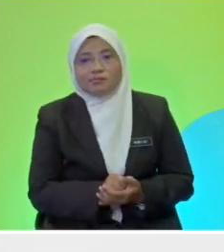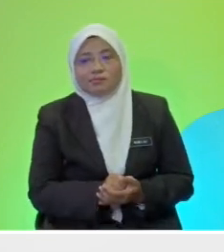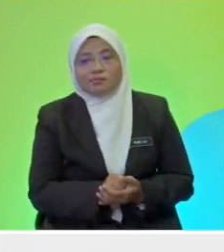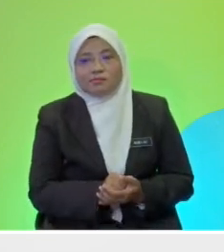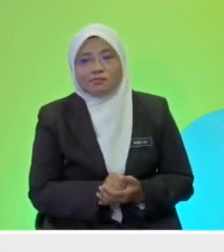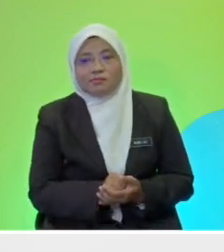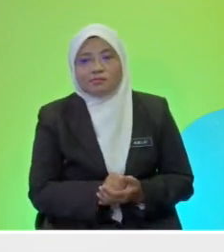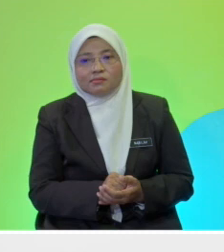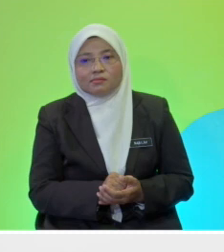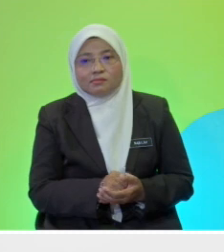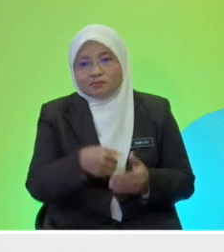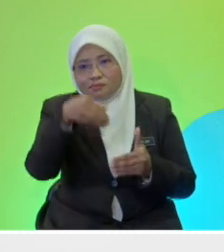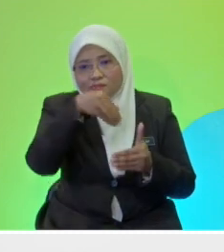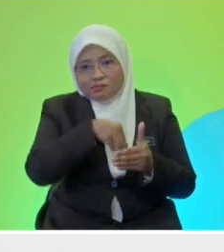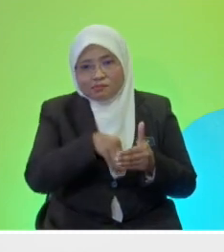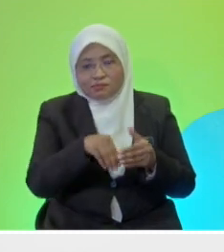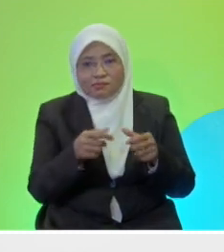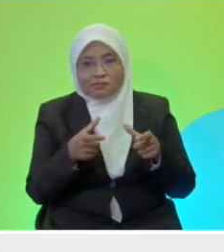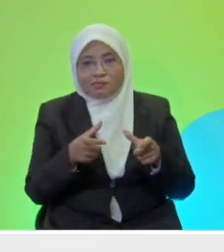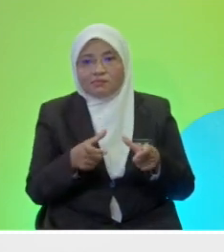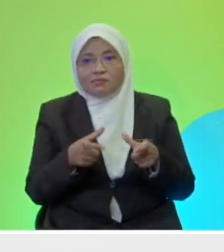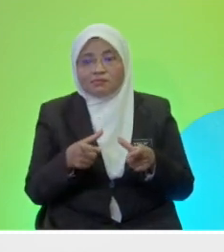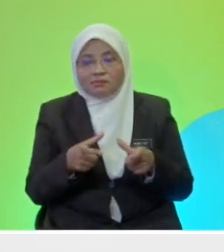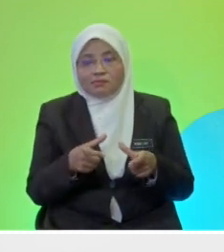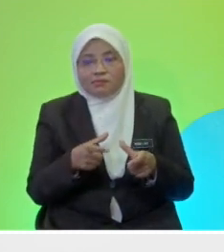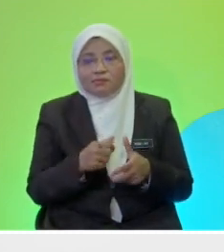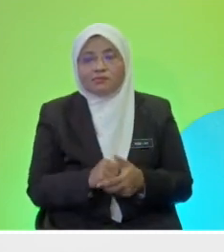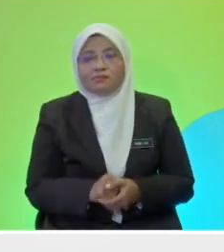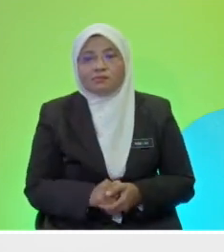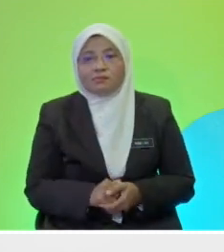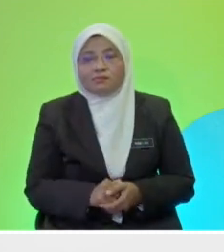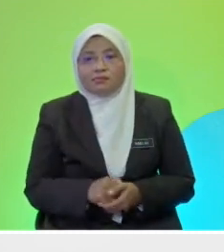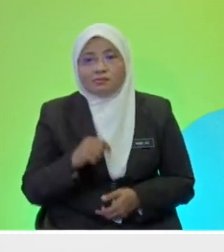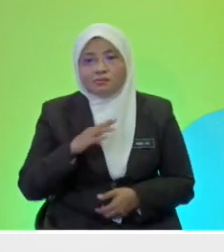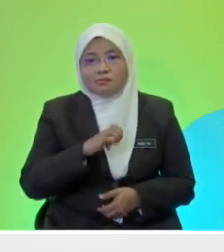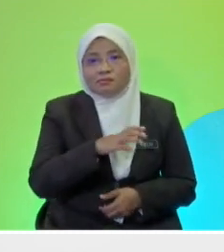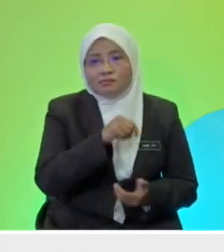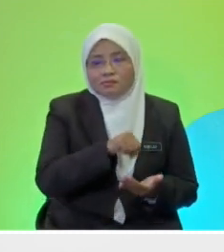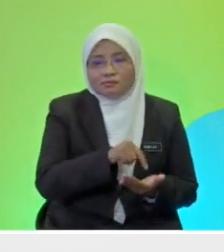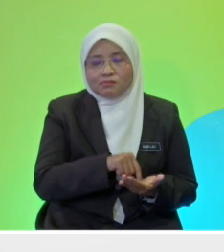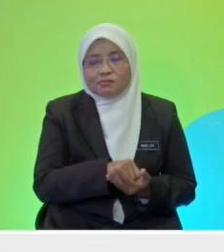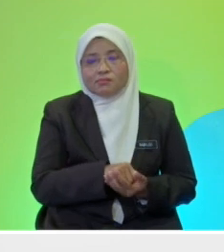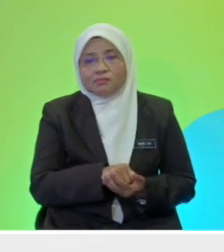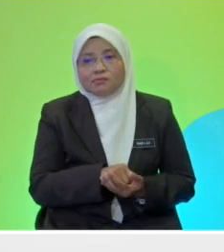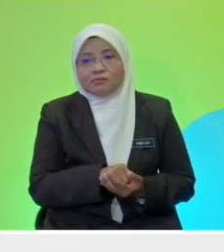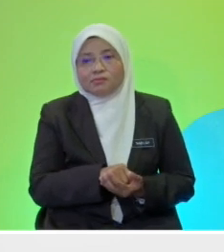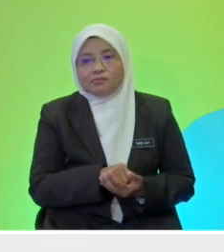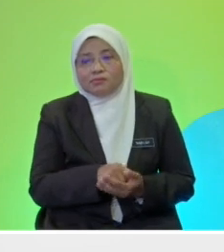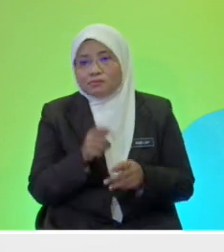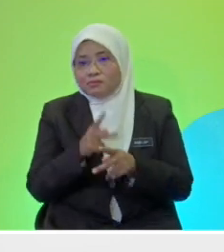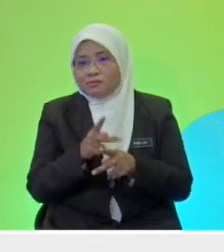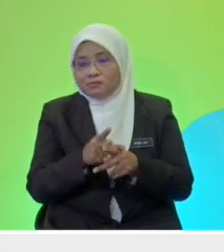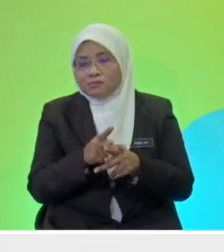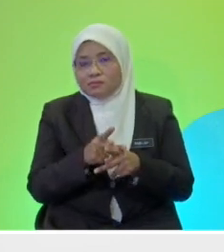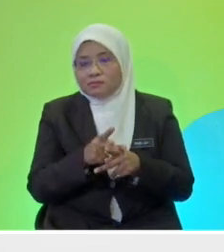dalam medan tumbuh bersama dengan bakteri ikolay Oke dan bakteria ini akan ditumbuhkan besi simpan di dalam